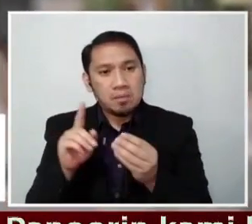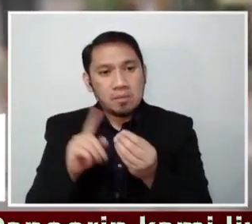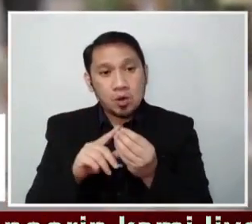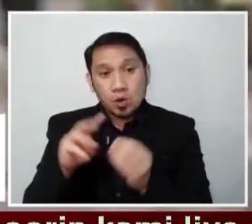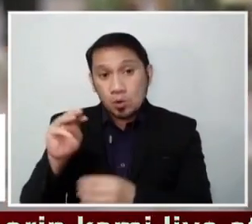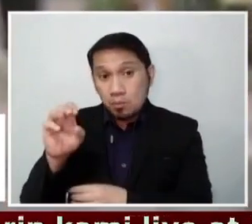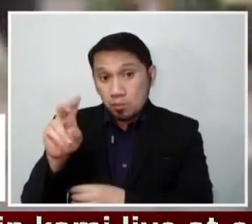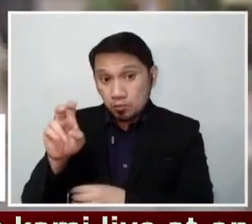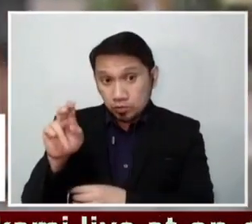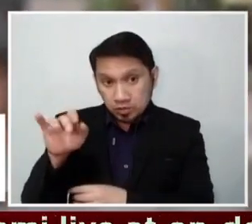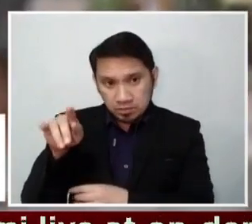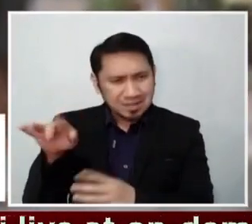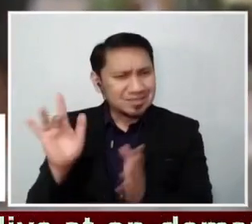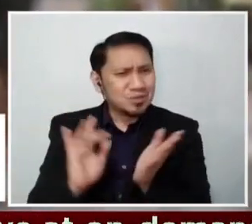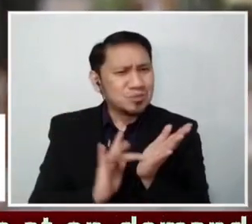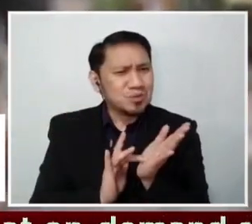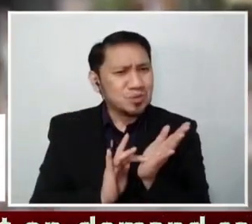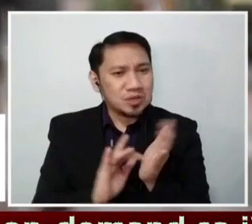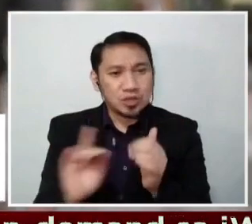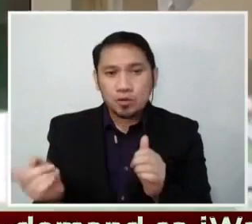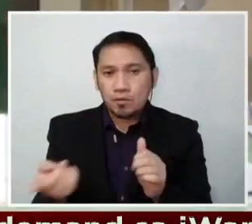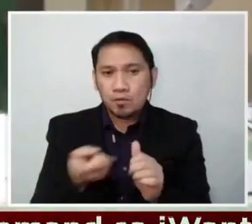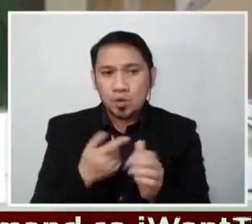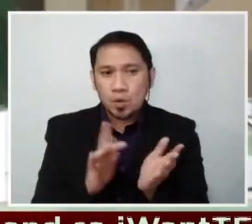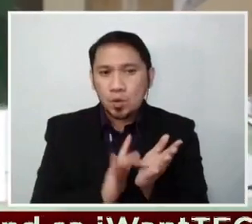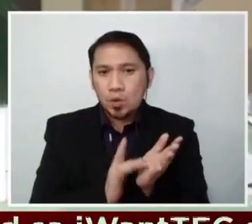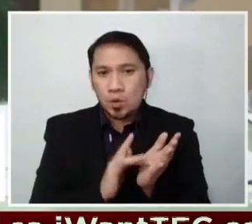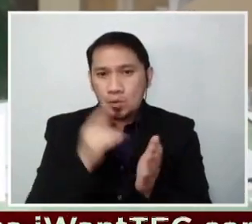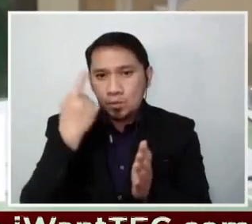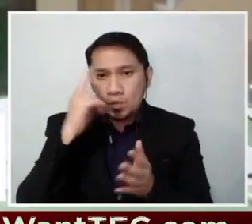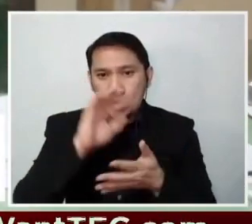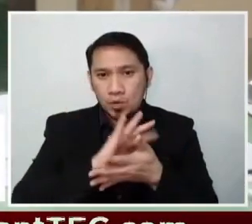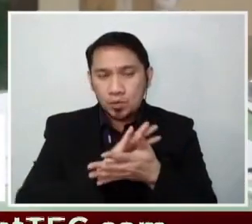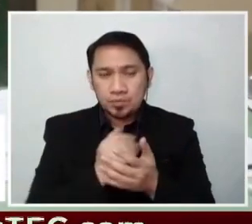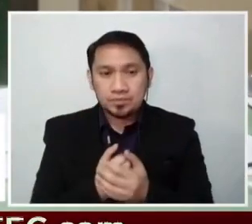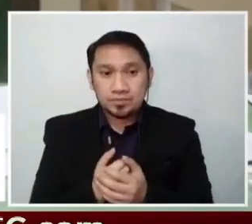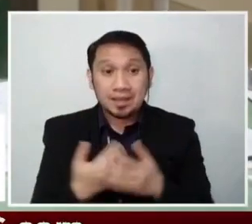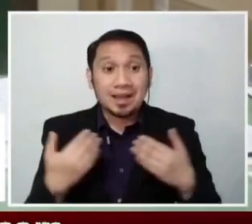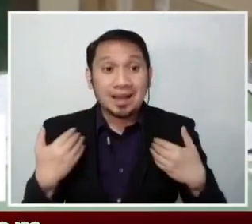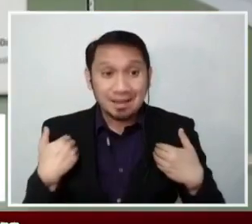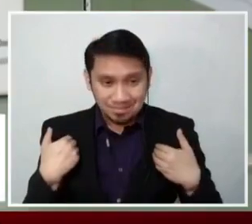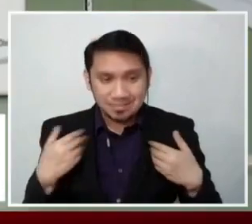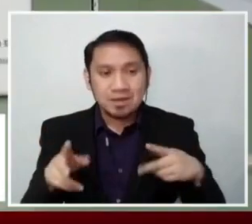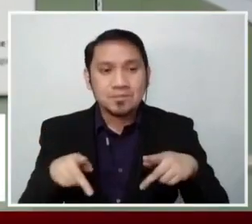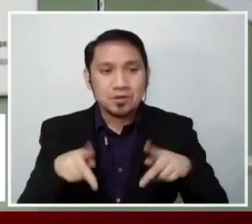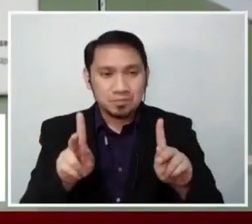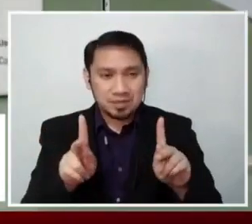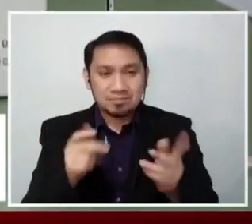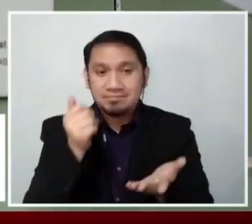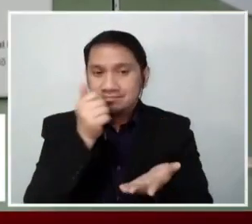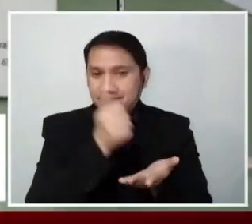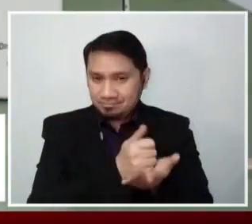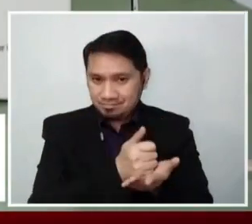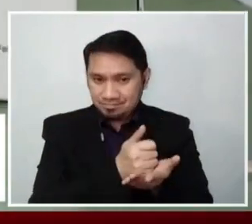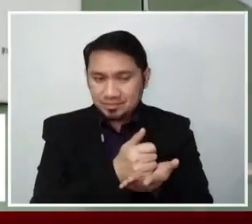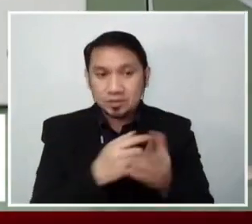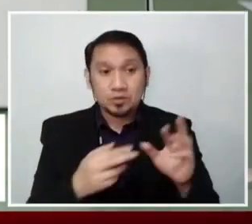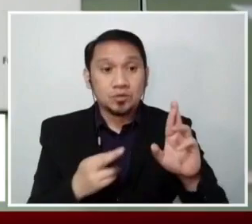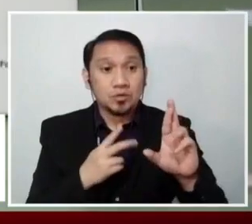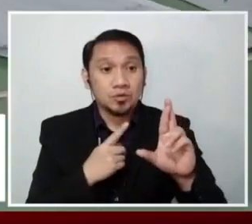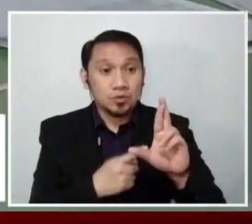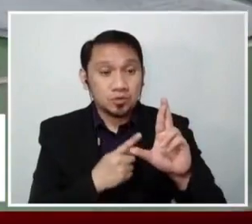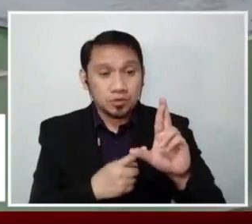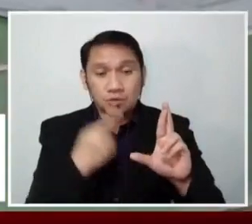ang kauna-unahang gamot laban sa COVID-19. May permit na ang Molnupiravir para ireseta sa mga